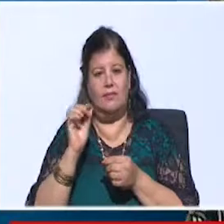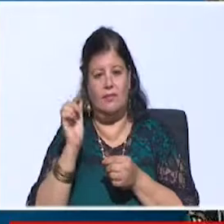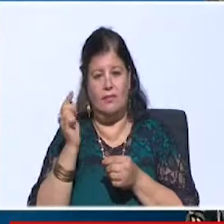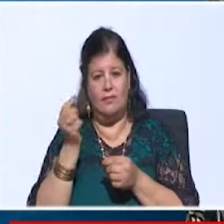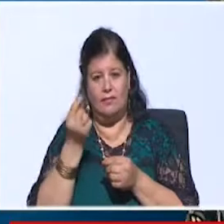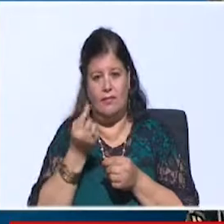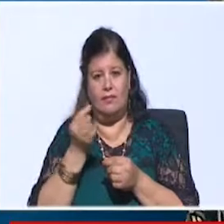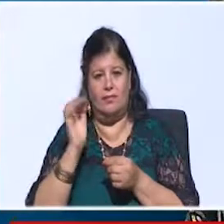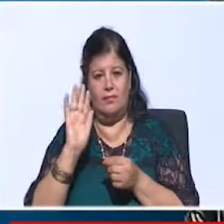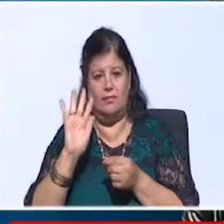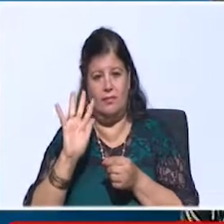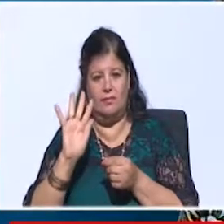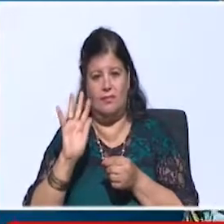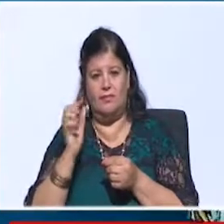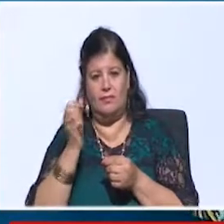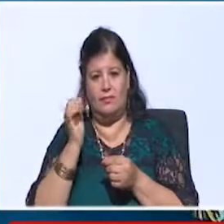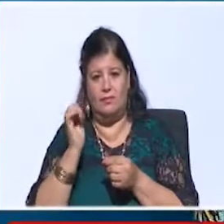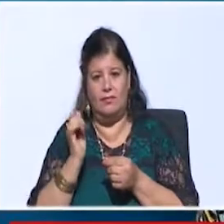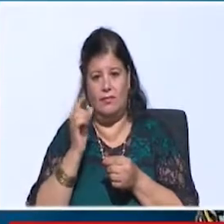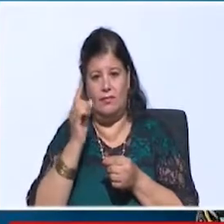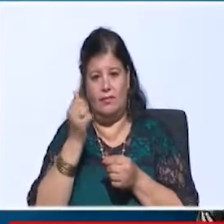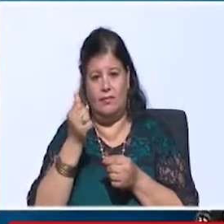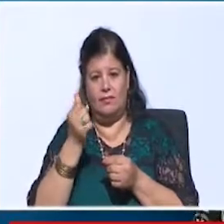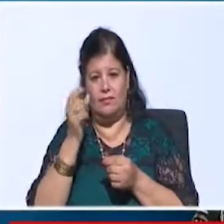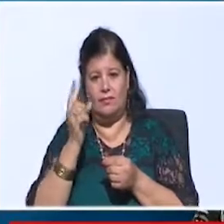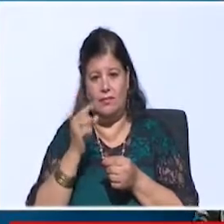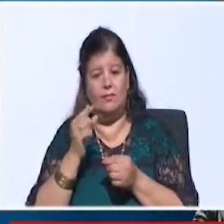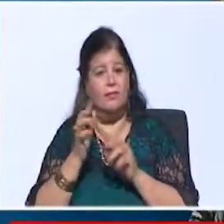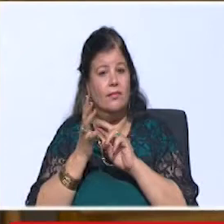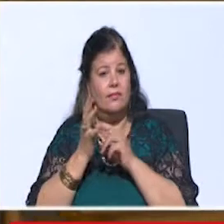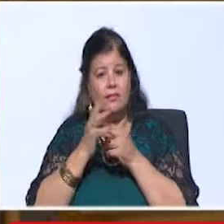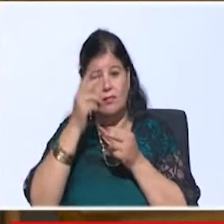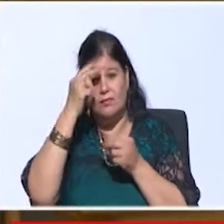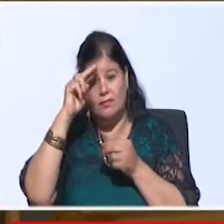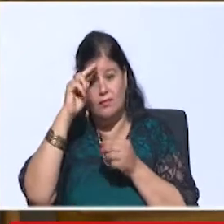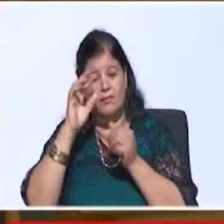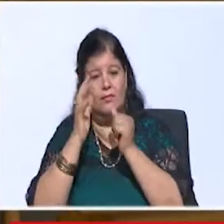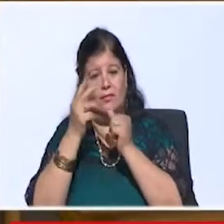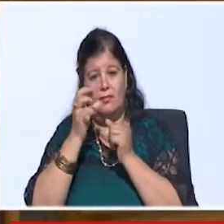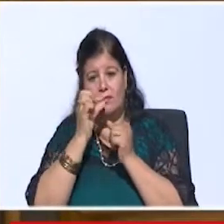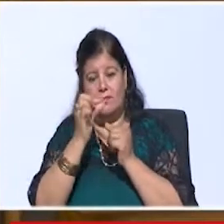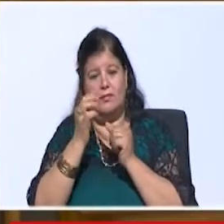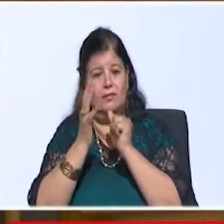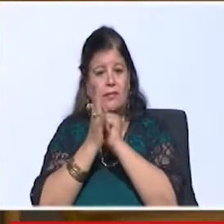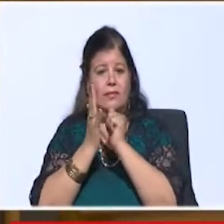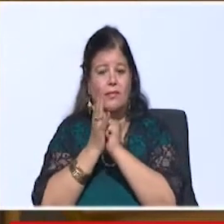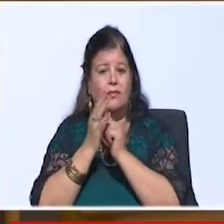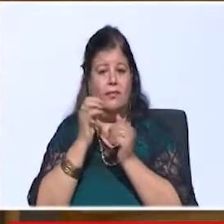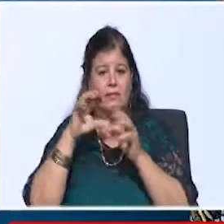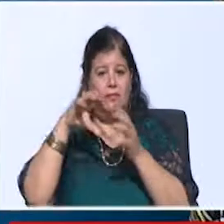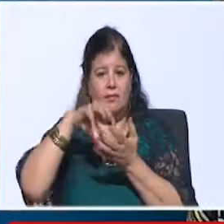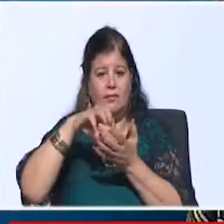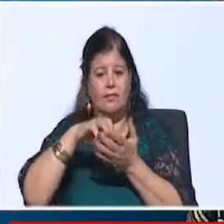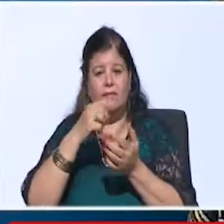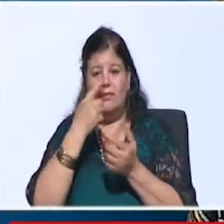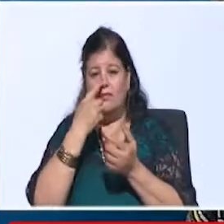فهتحبه. كفايه بس يعني ايه كلمه وطن. يعني ايه كلمه وطن؟ من اجمل الاغاني الفيلم. فعلا يعني ريحه،